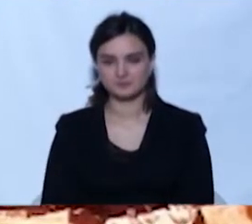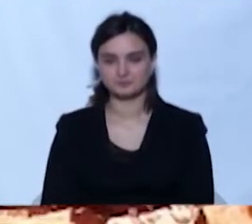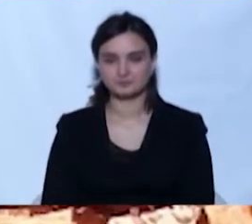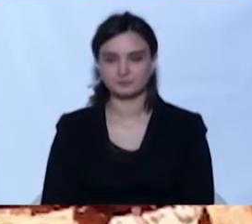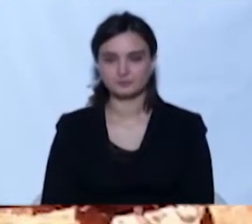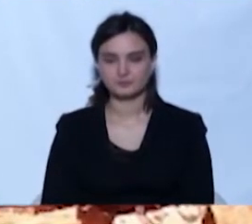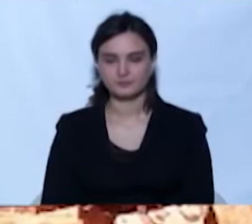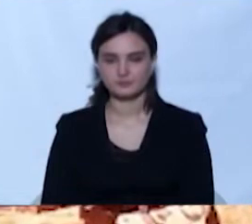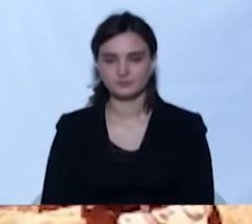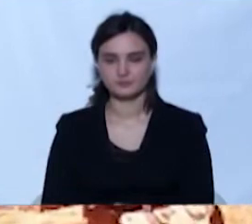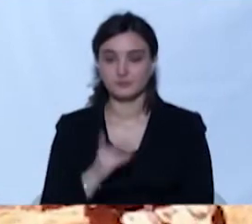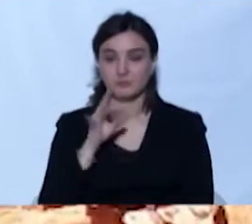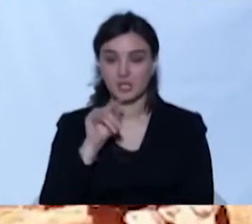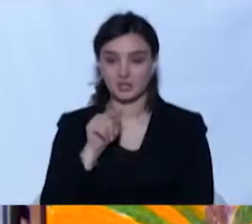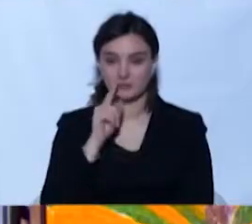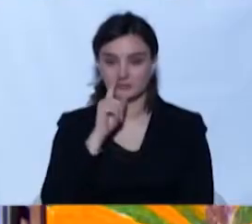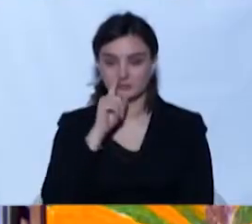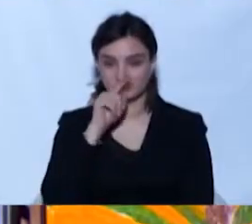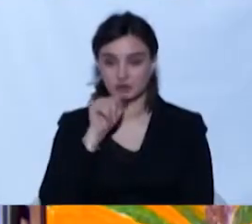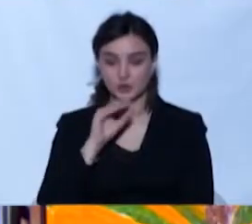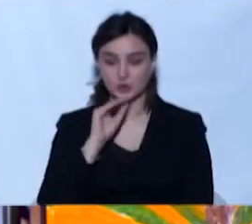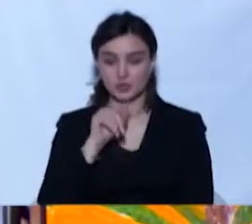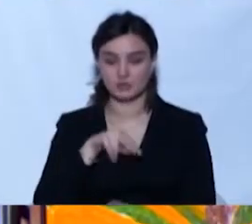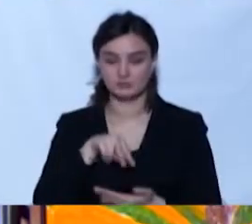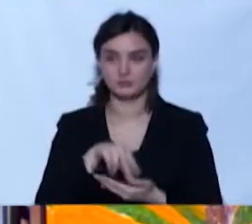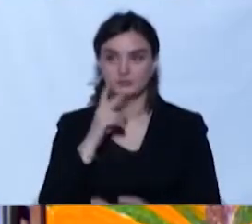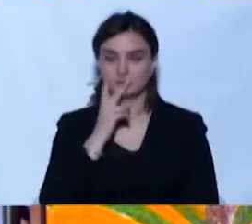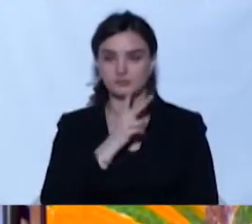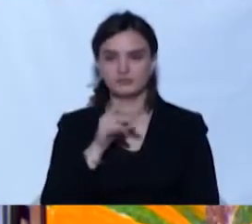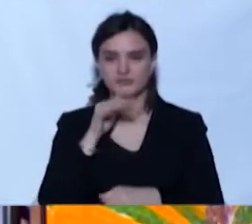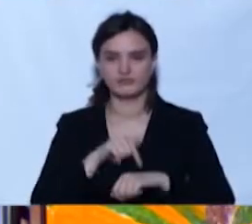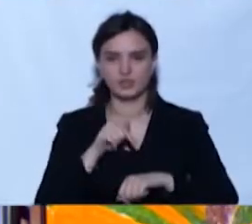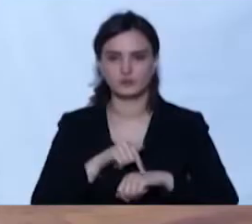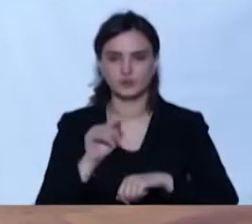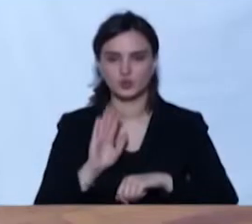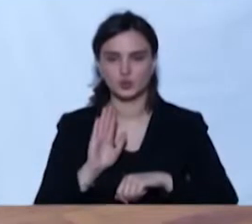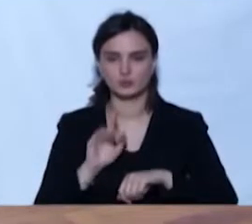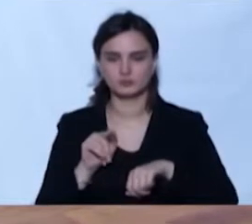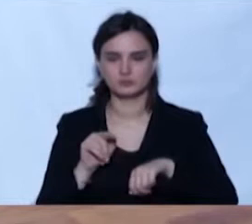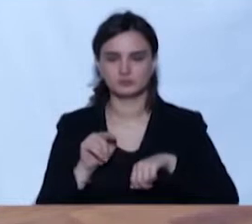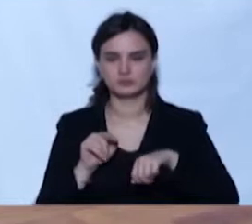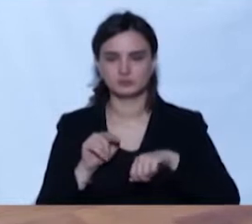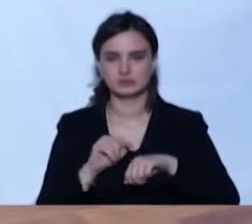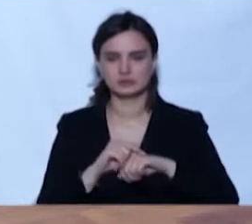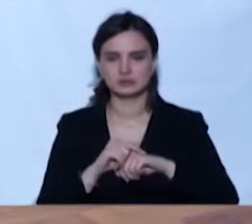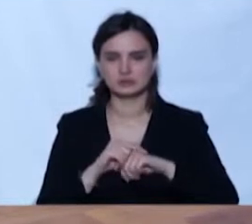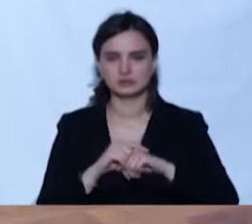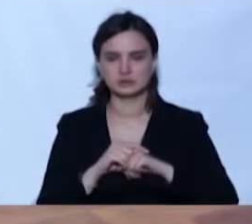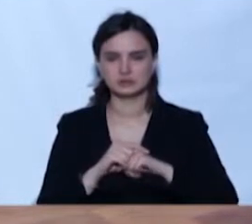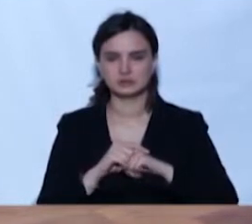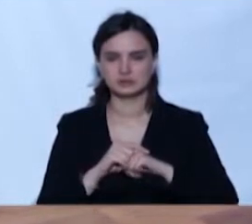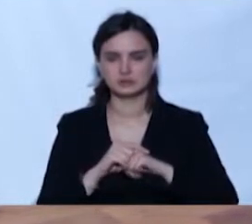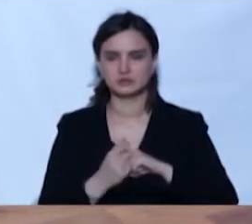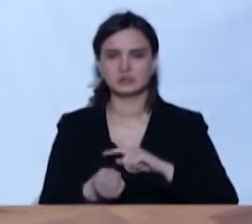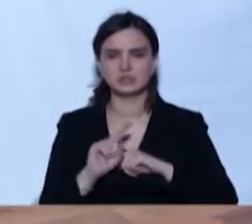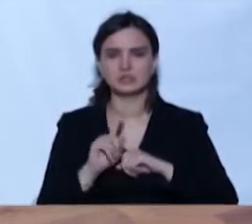ამას იქ, როცა ადგილზე ვართ, შეიძლება ვერ გრძნობდეთ. რას უწყობს ეს ხელს?